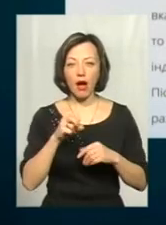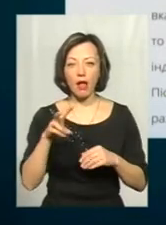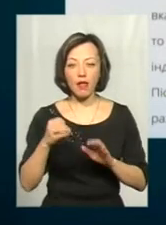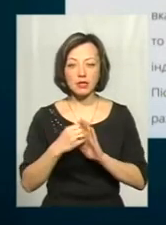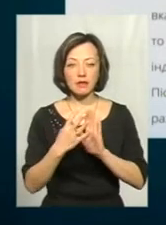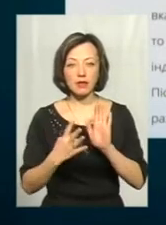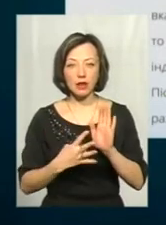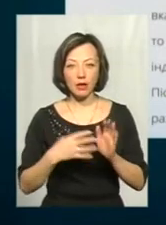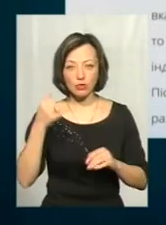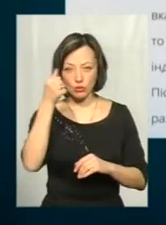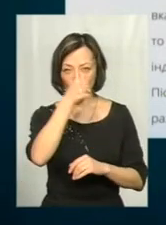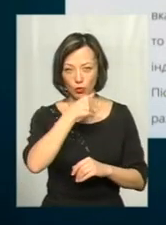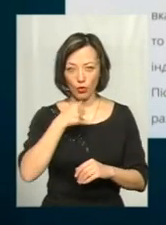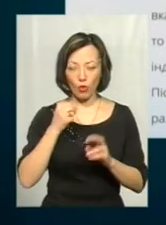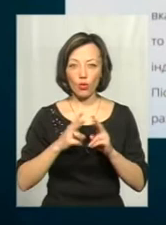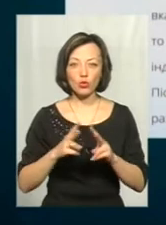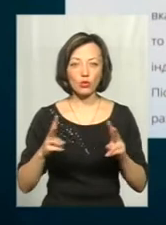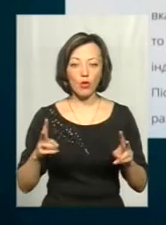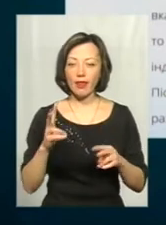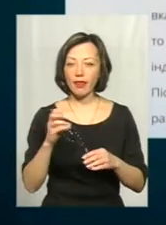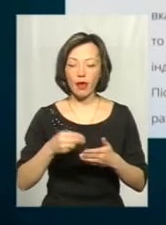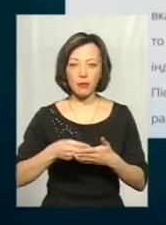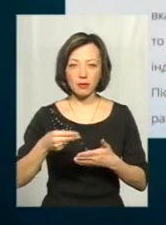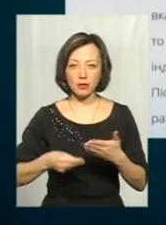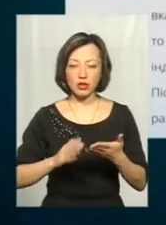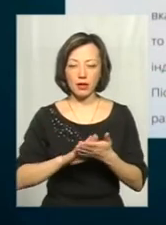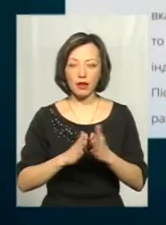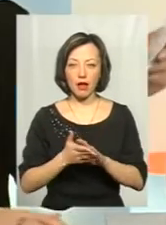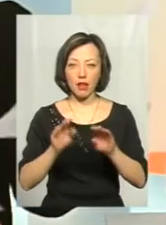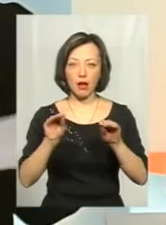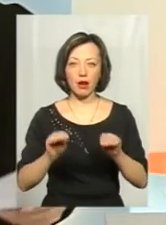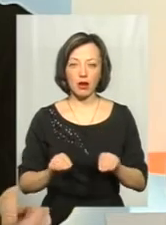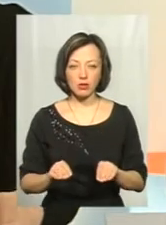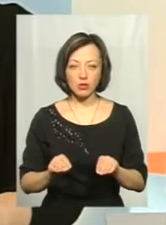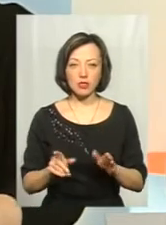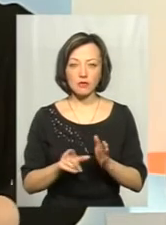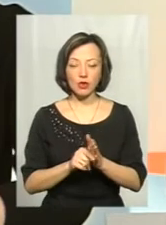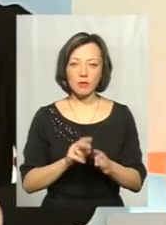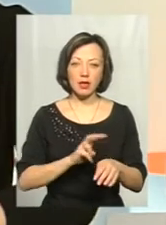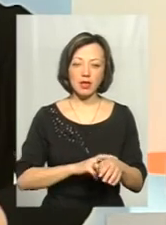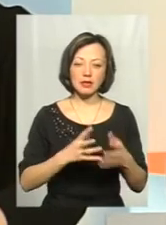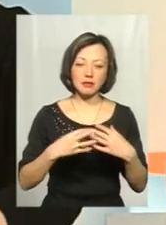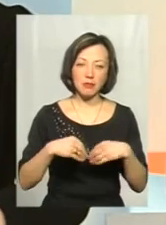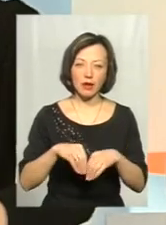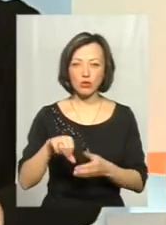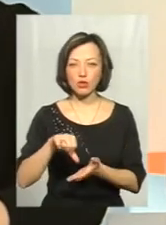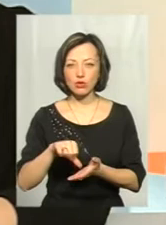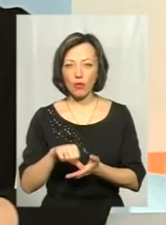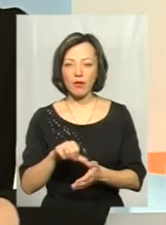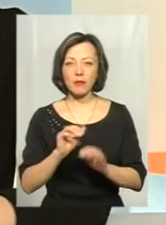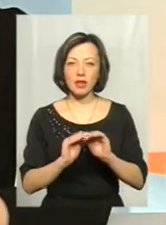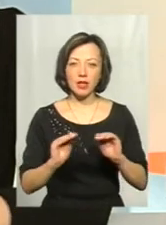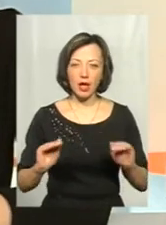2019 року, хто не укладе декларацію із своїм лікарем сімейним, дільничим педіатром чи